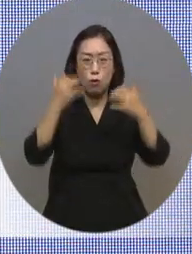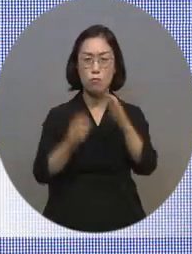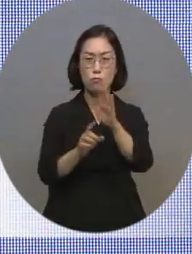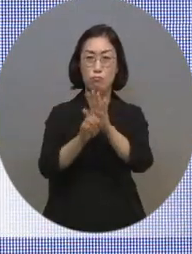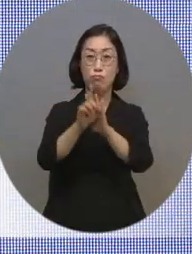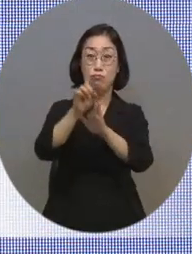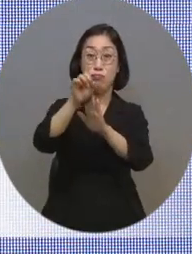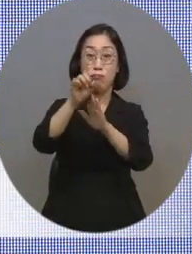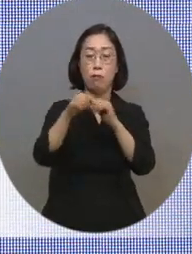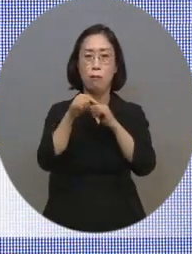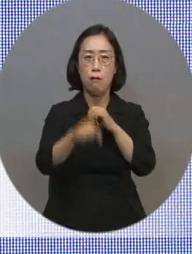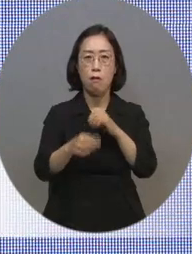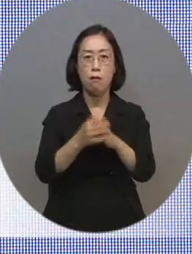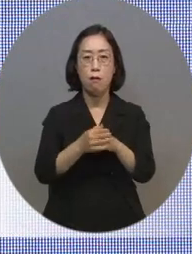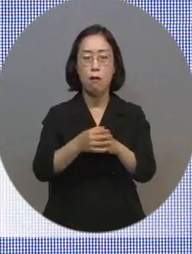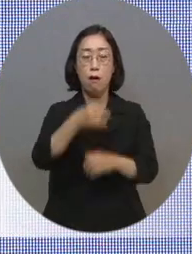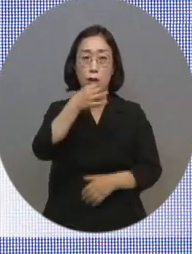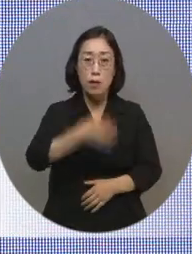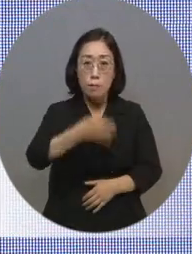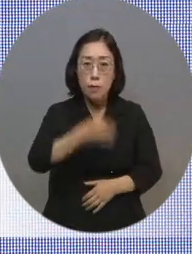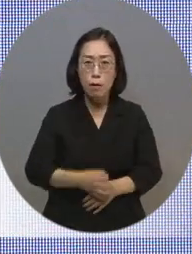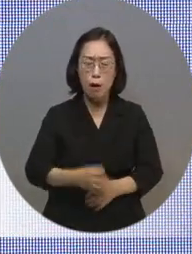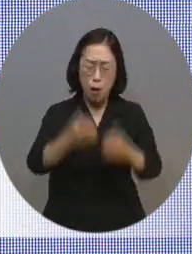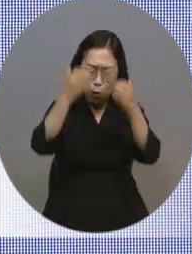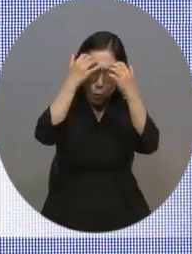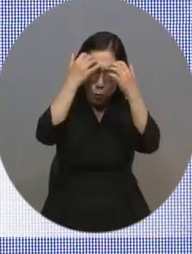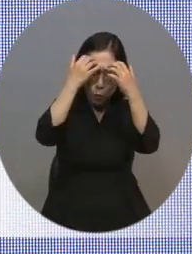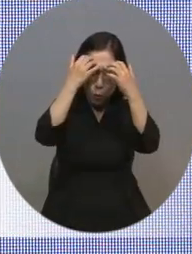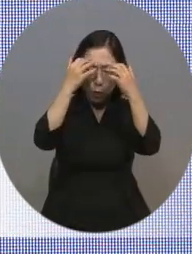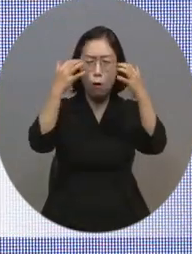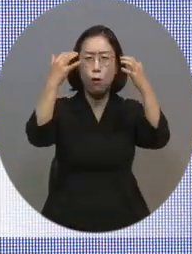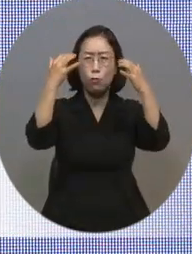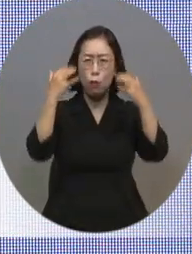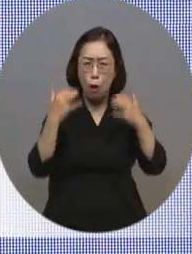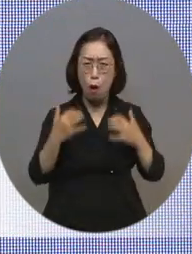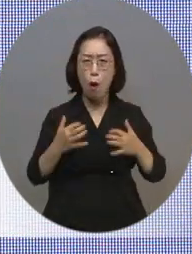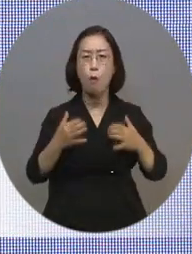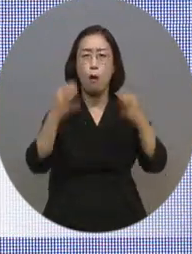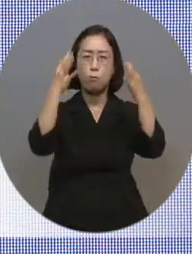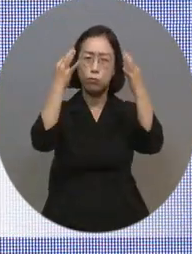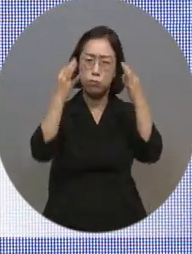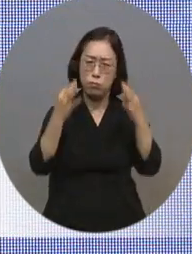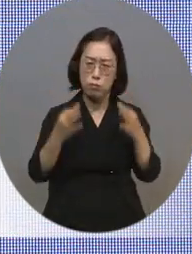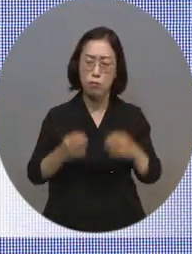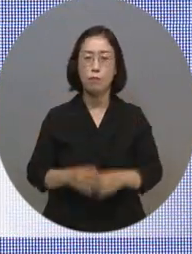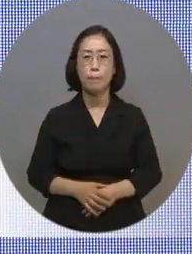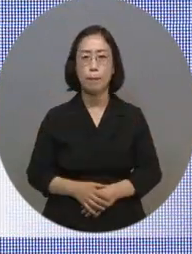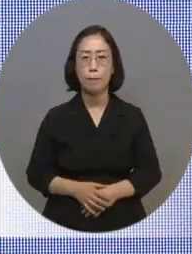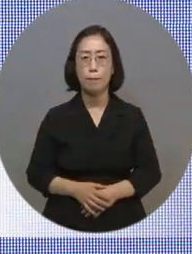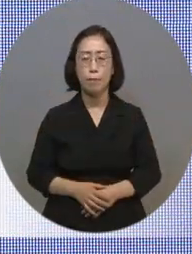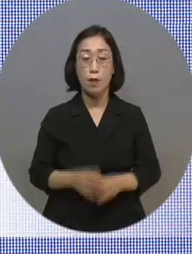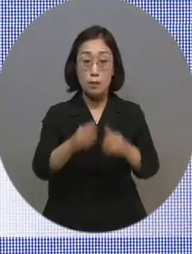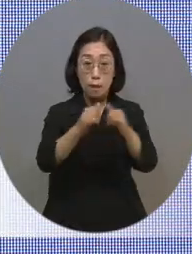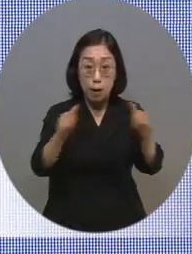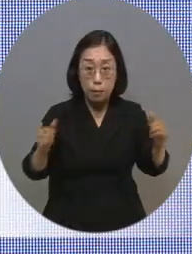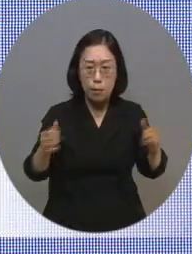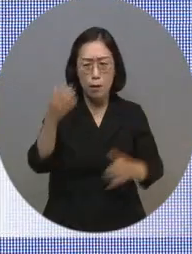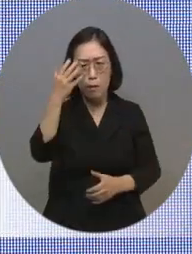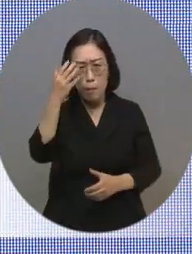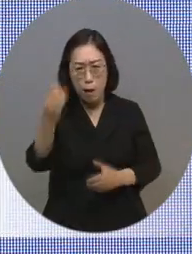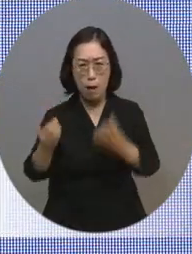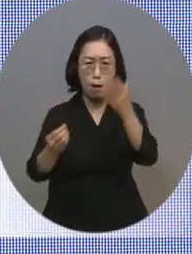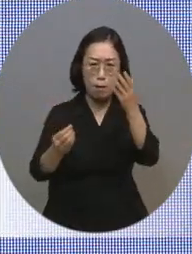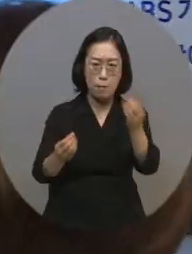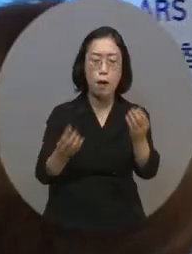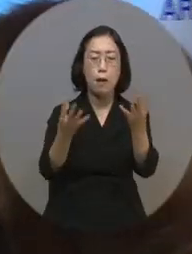기후변화로 인해서 여름이 오히려 겨울보다 어떨 때는 더 심하게 고통받는 그런 분들을 우리가 많이